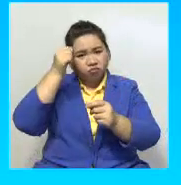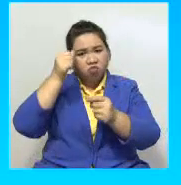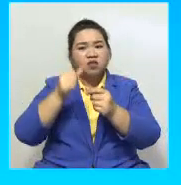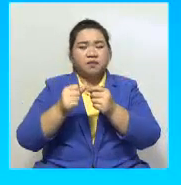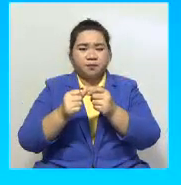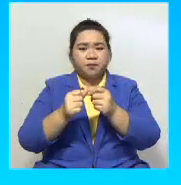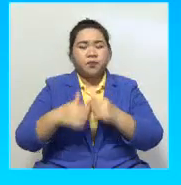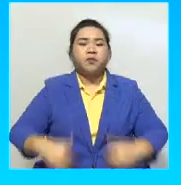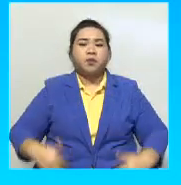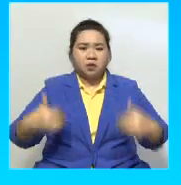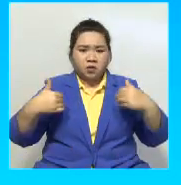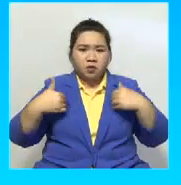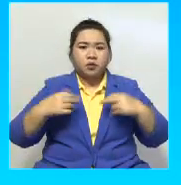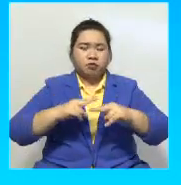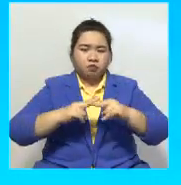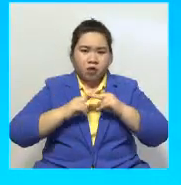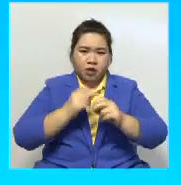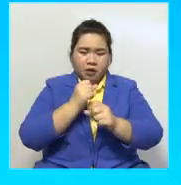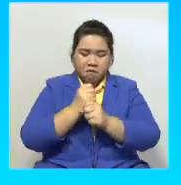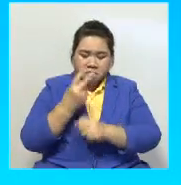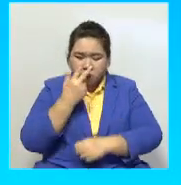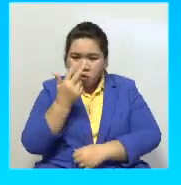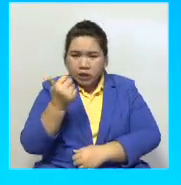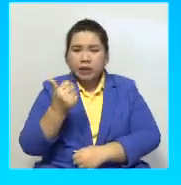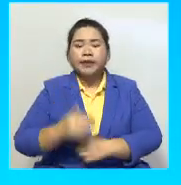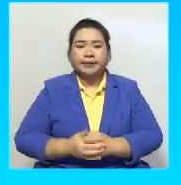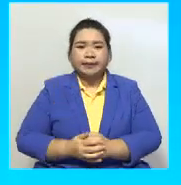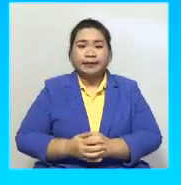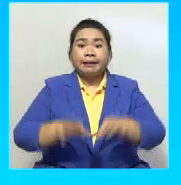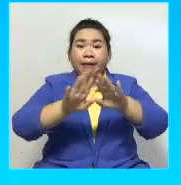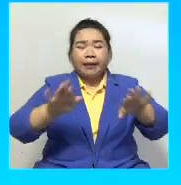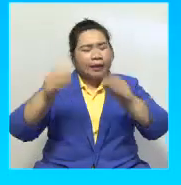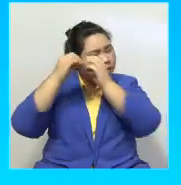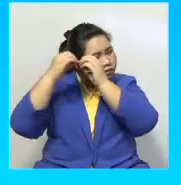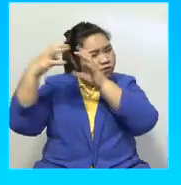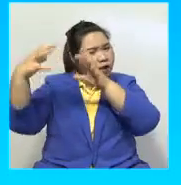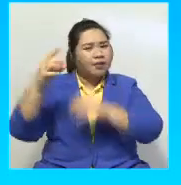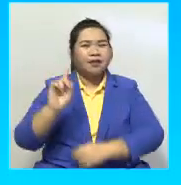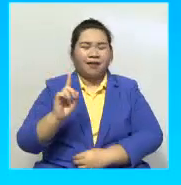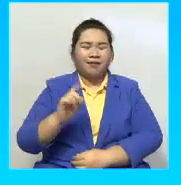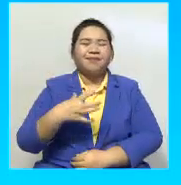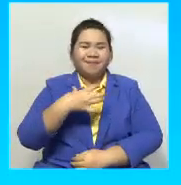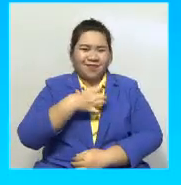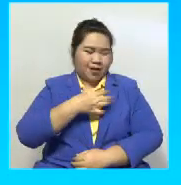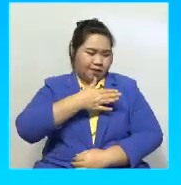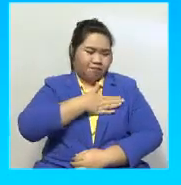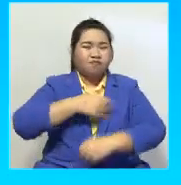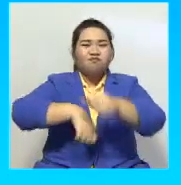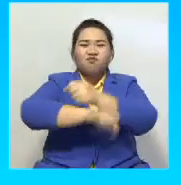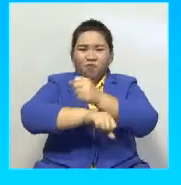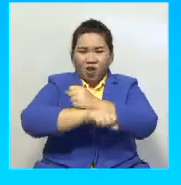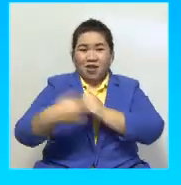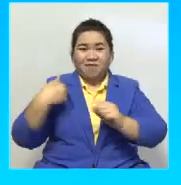ใช้ในการดำเนินชีวิตให้คุ้มค่าแล้วก็ไม่ประมาทส่วนความฝันของน้องๆนะครับก็ยังคงอยากเป็นนักฟุตบอลอาชีพแ